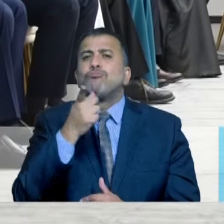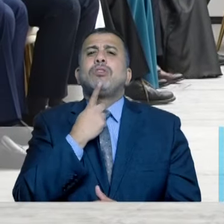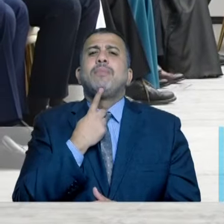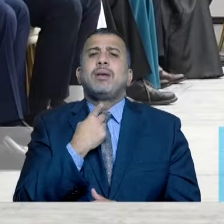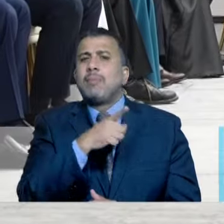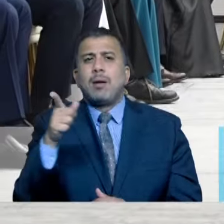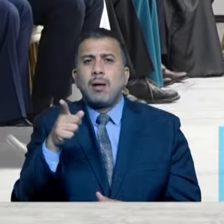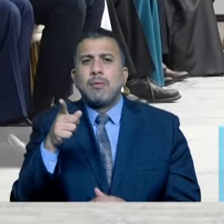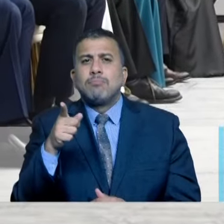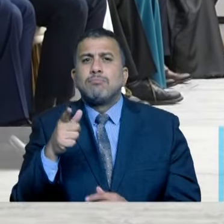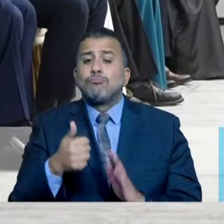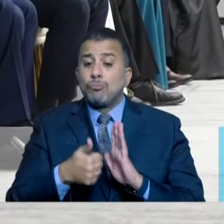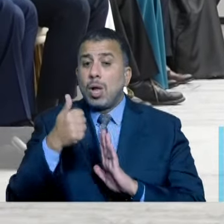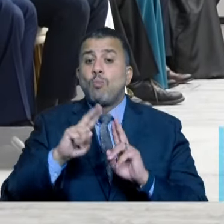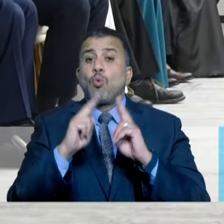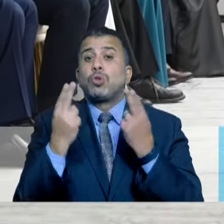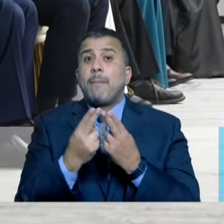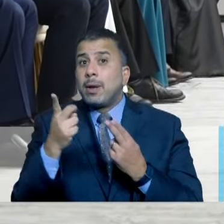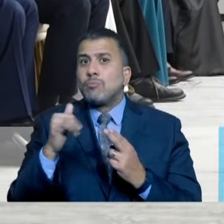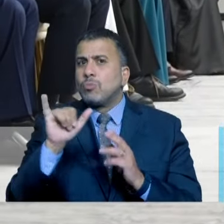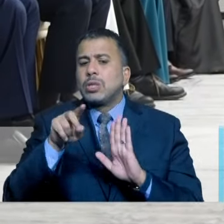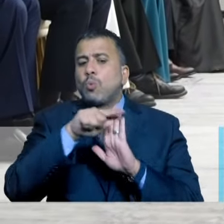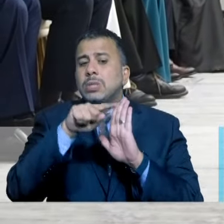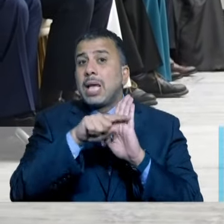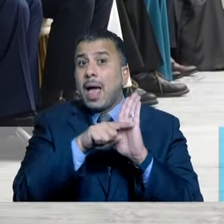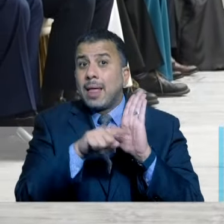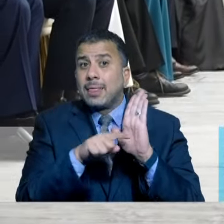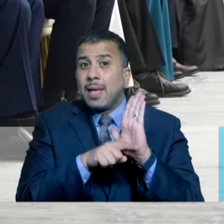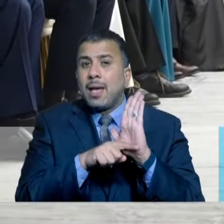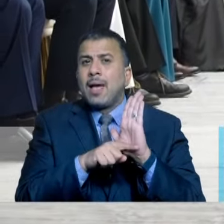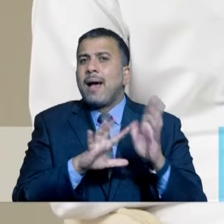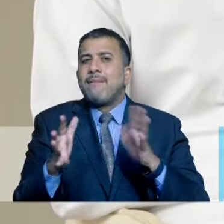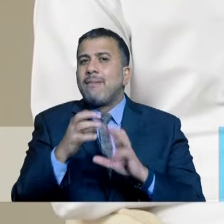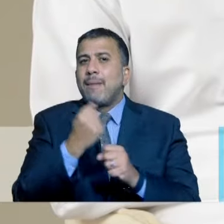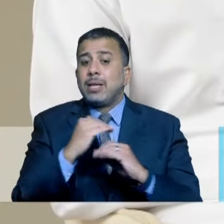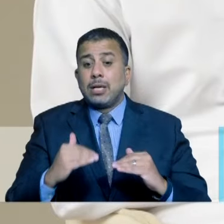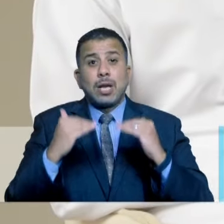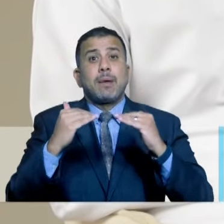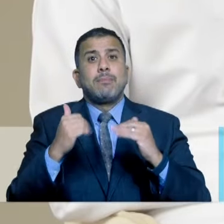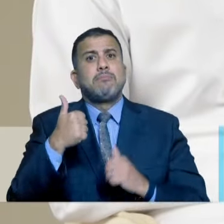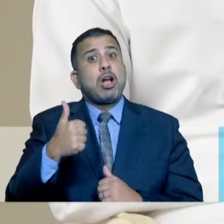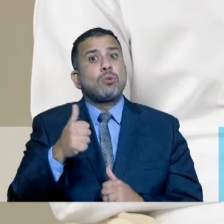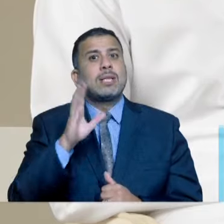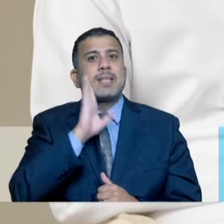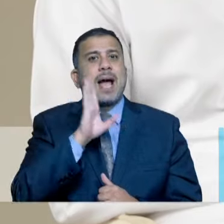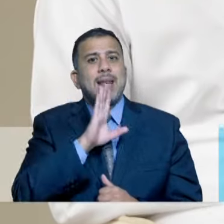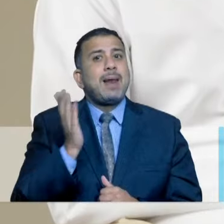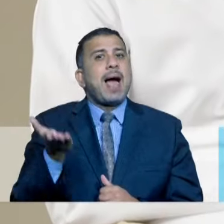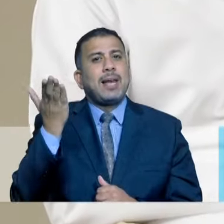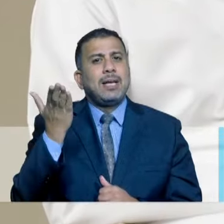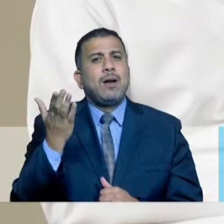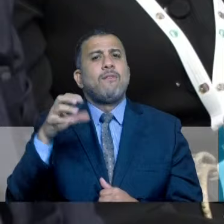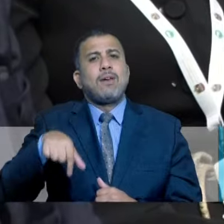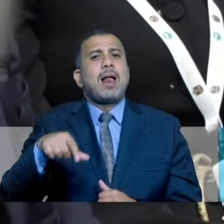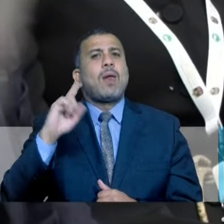معربا عن تمنياته بان يخرج المؤتمر بتوصيات واليات عمل ترتقي بجوده قطاع التعليم